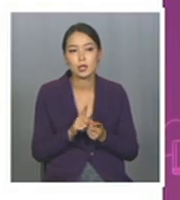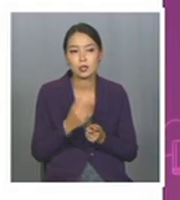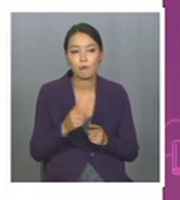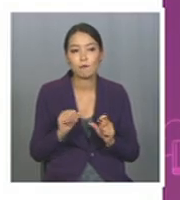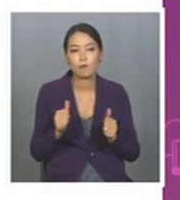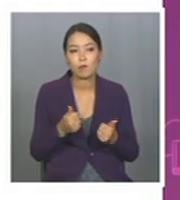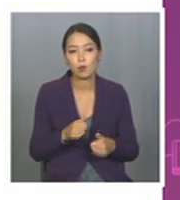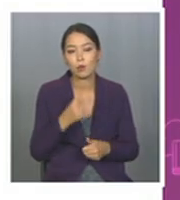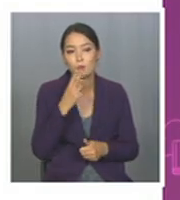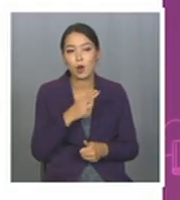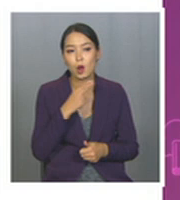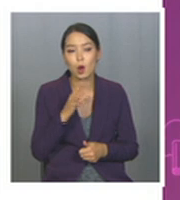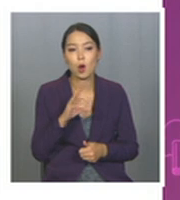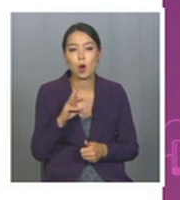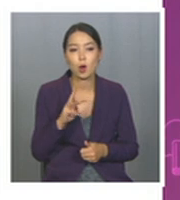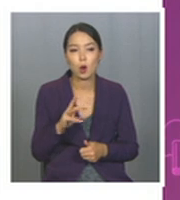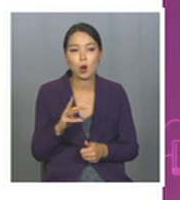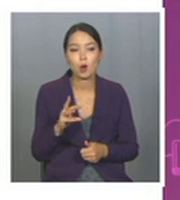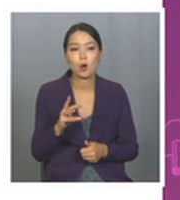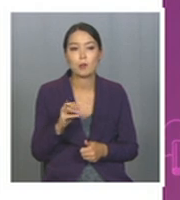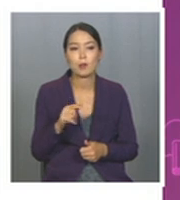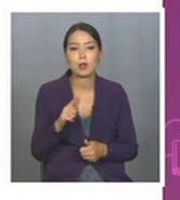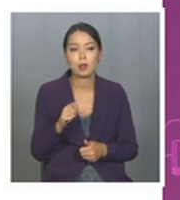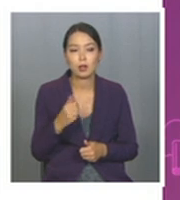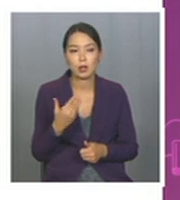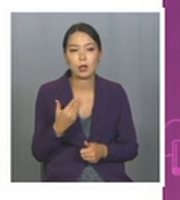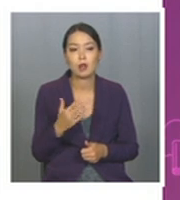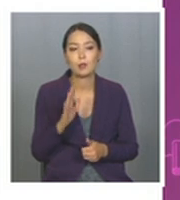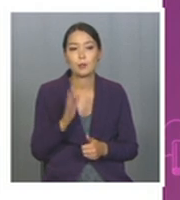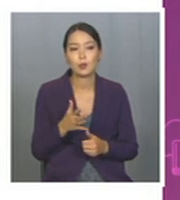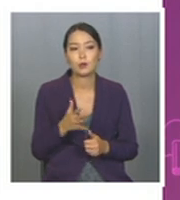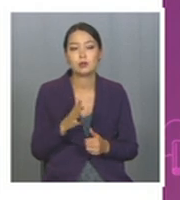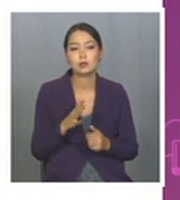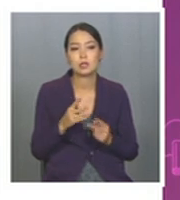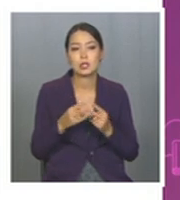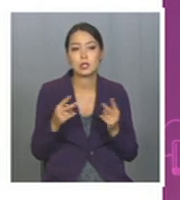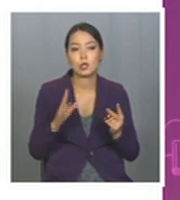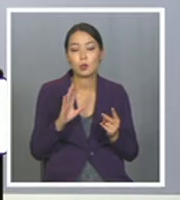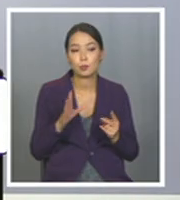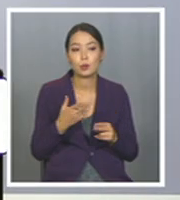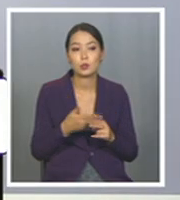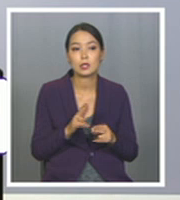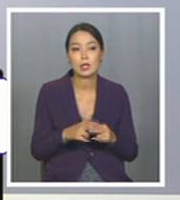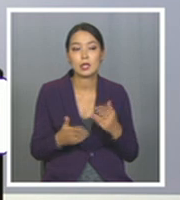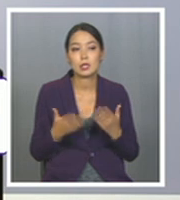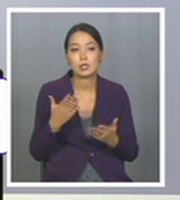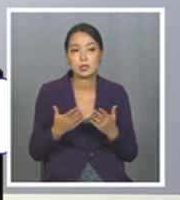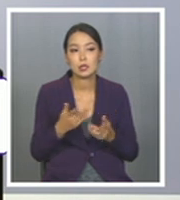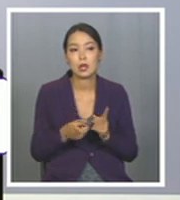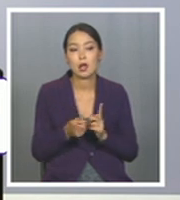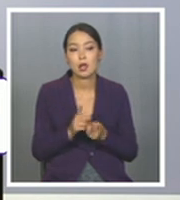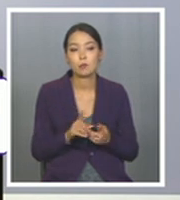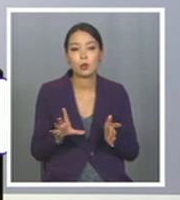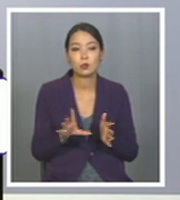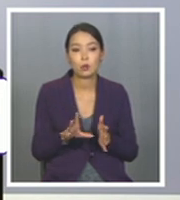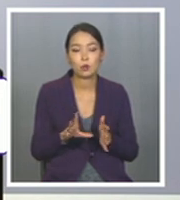отқанымыздай омега L-ға тең болады. Және бұл жерде ескеруіміз керек, егер айнымалы ток көзі болатын